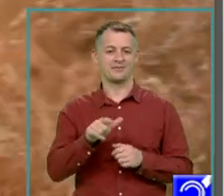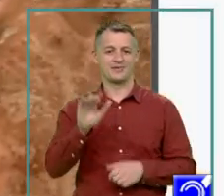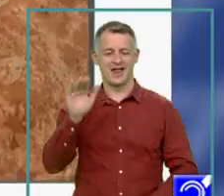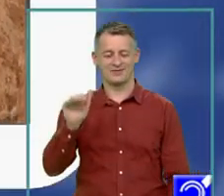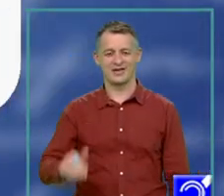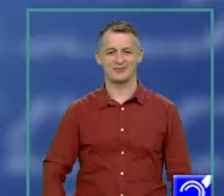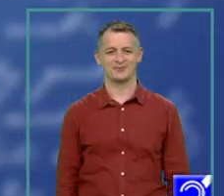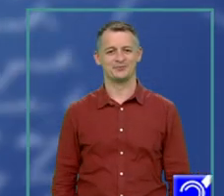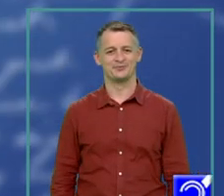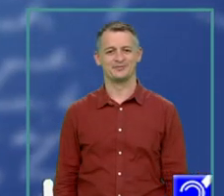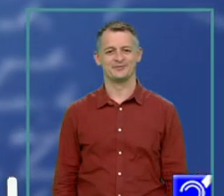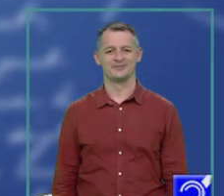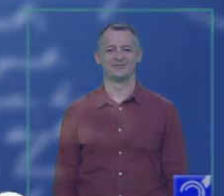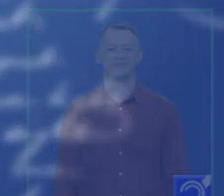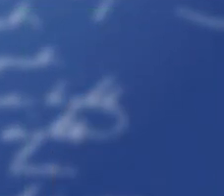revedere